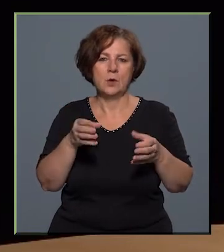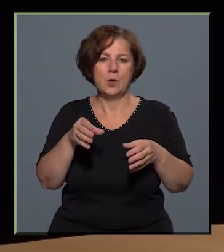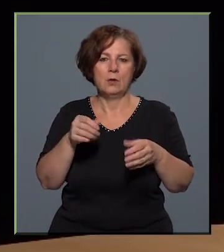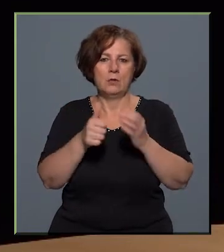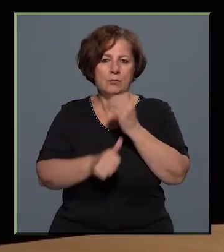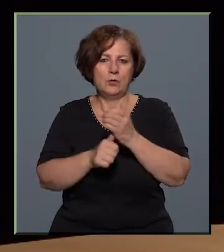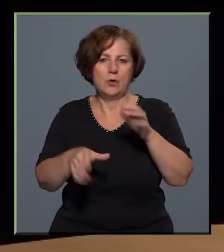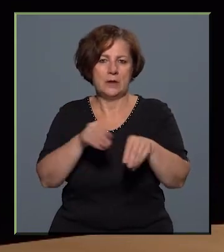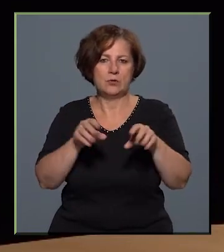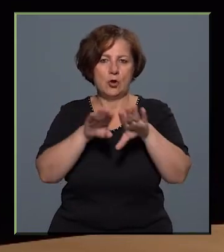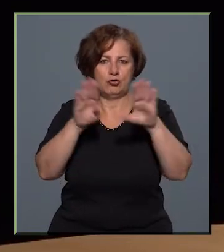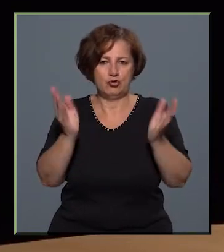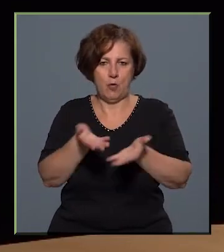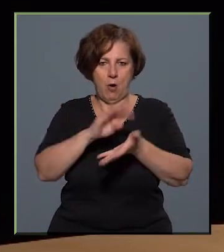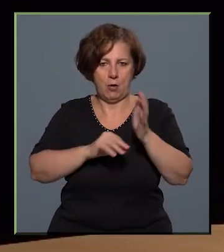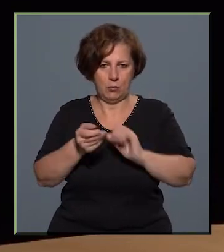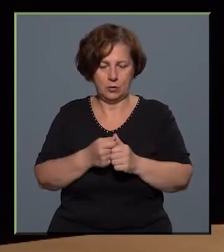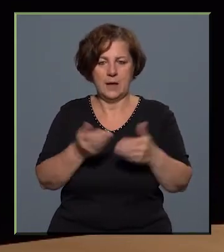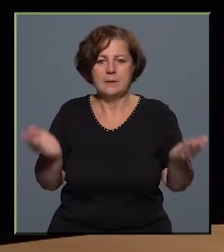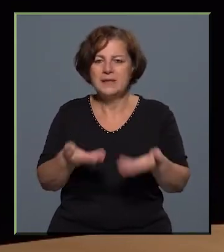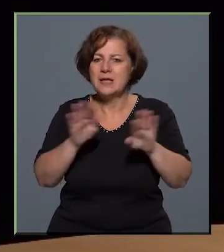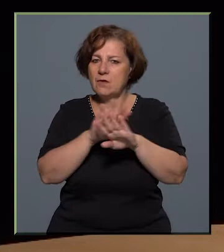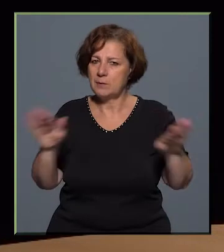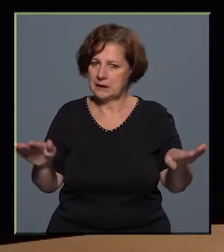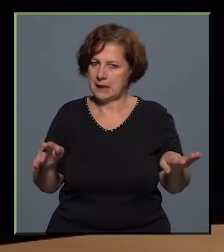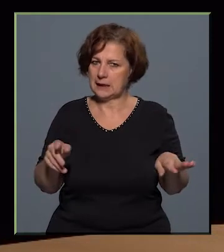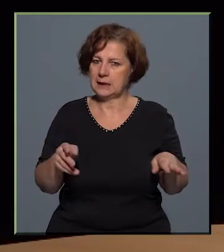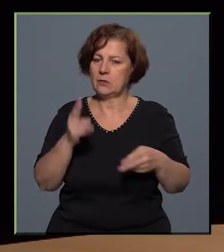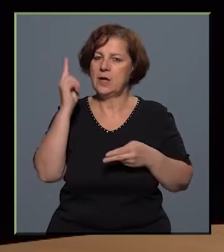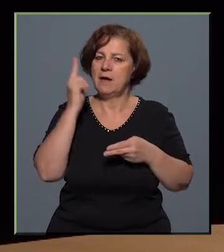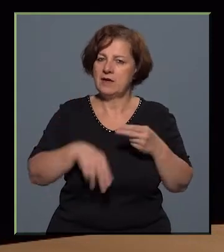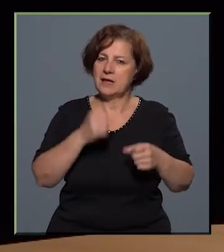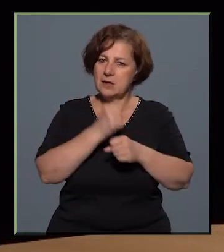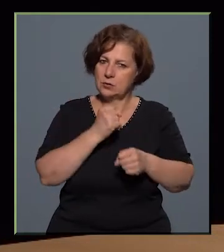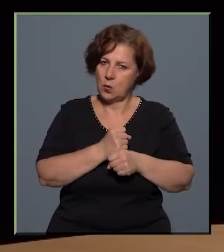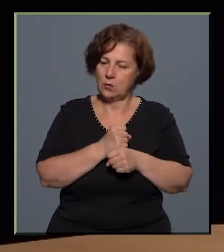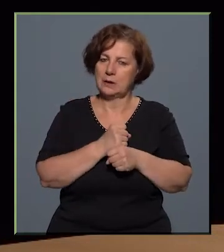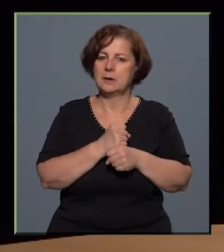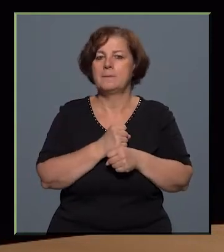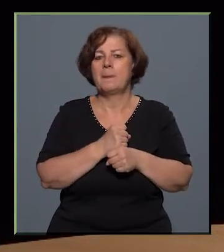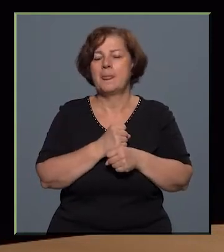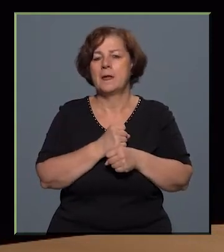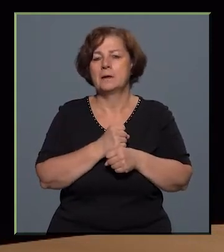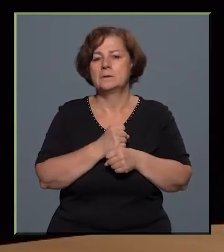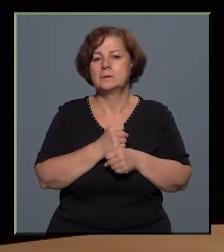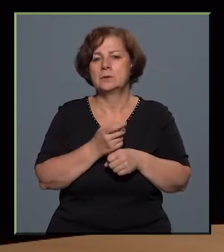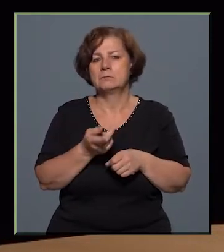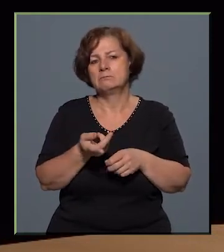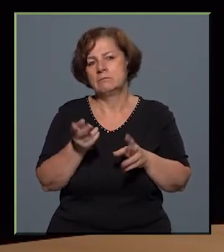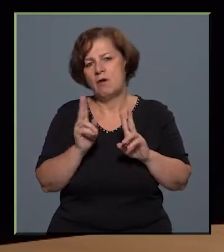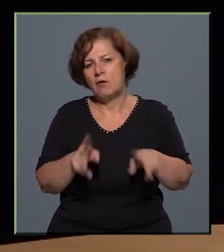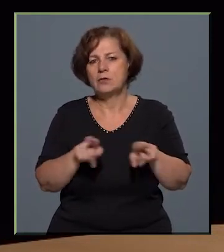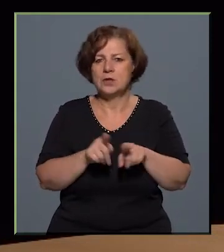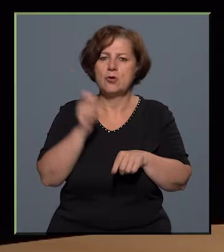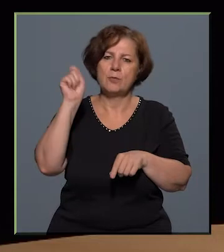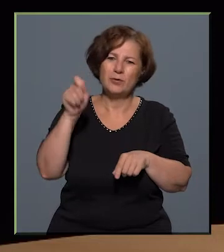ürülék gyűjtő csomagot, biztatva arra mindenkit, hogy végezzel a dolgát. Nyilván adott esetben büntetünk is, ami